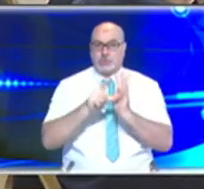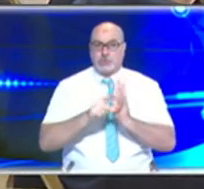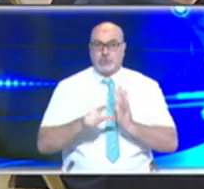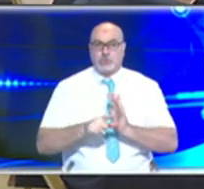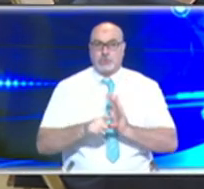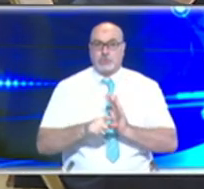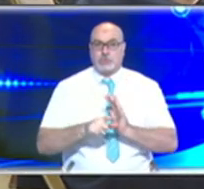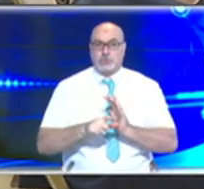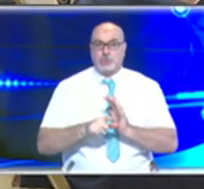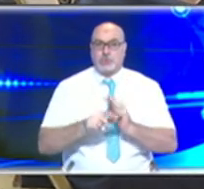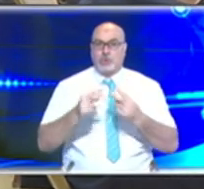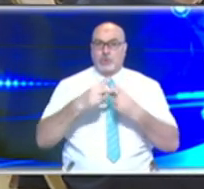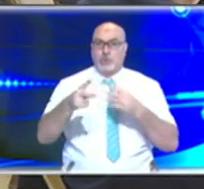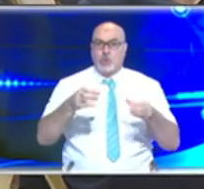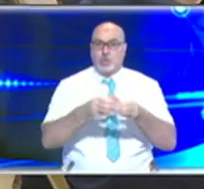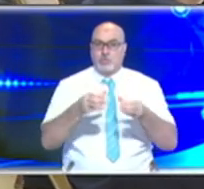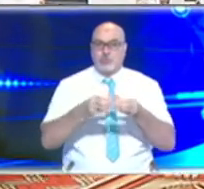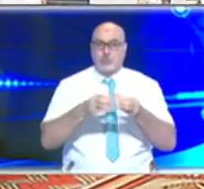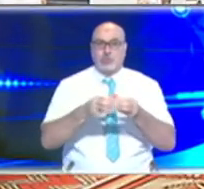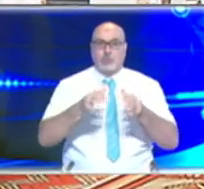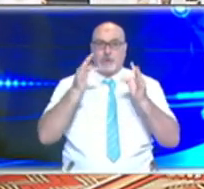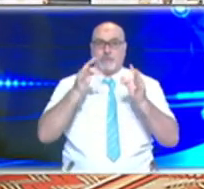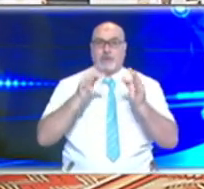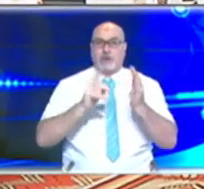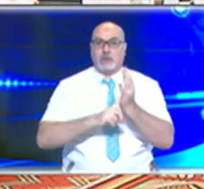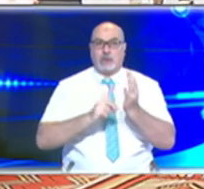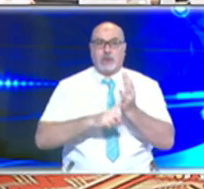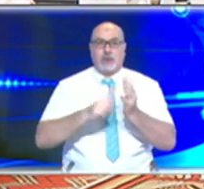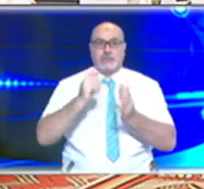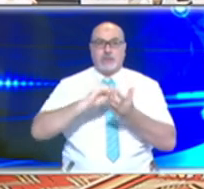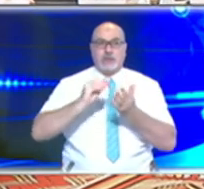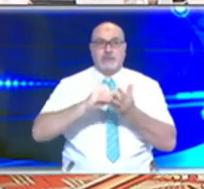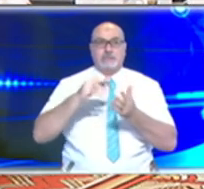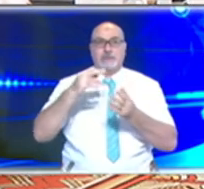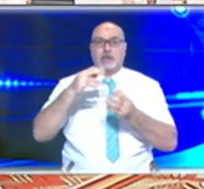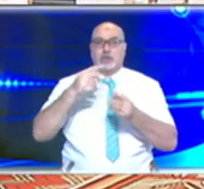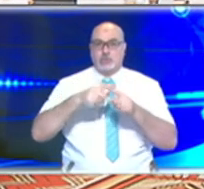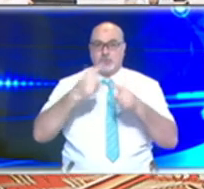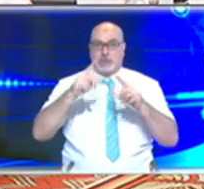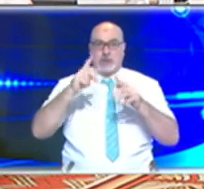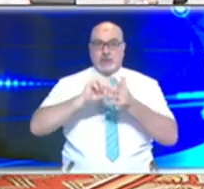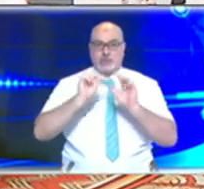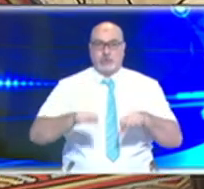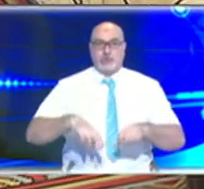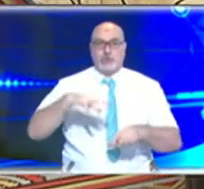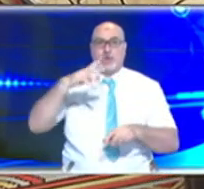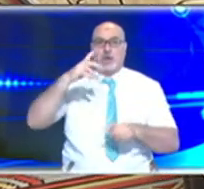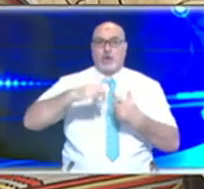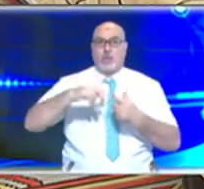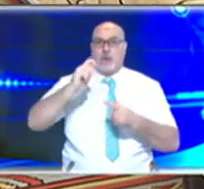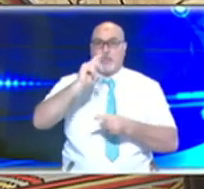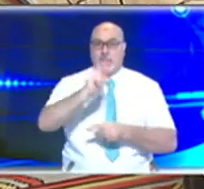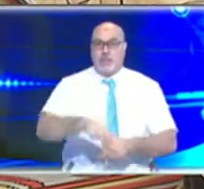تعديل الدستور أمام لجنة الشؤون القانونية والإدارية والحريات بالمجلس الشعبي